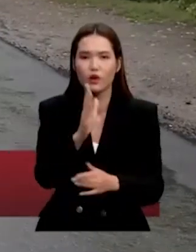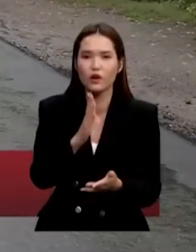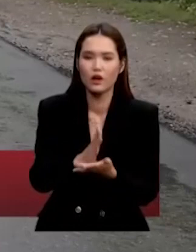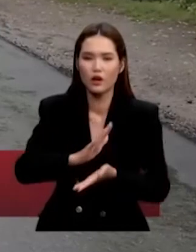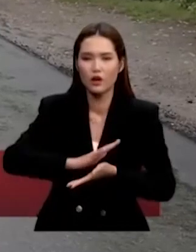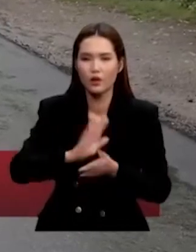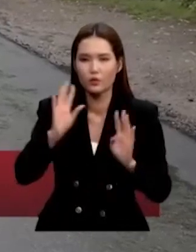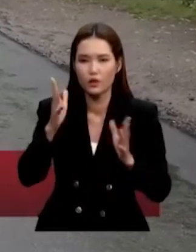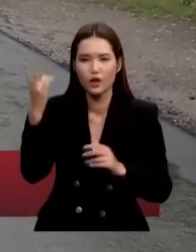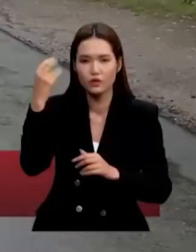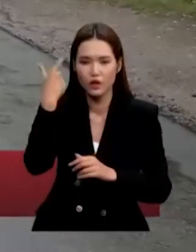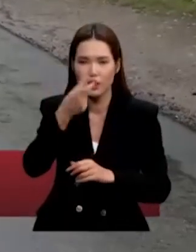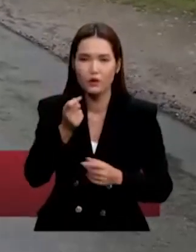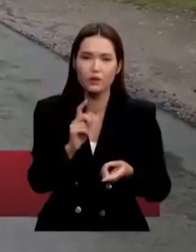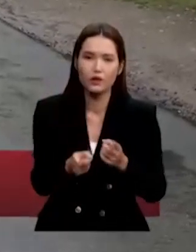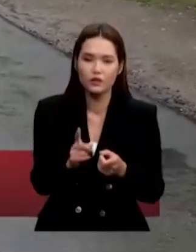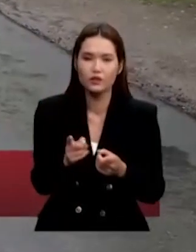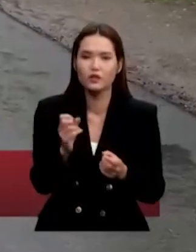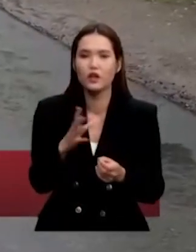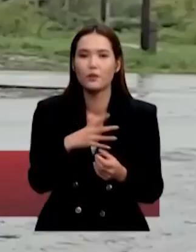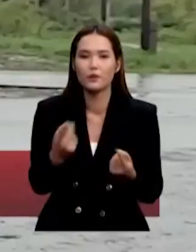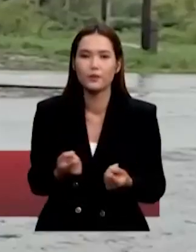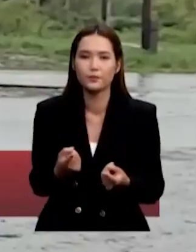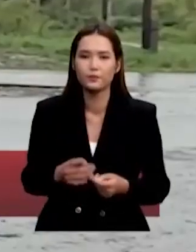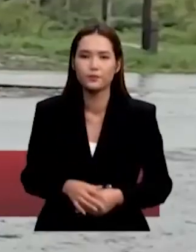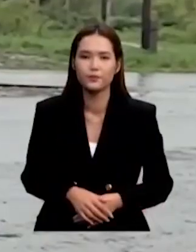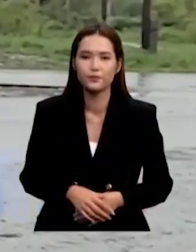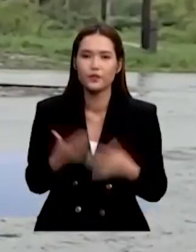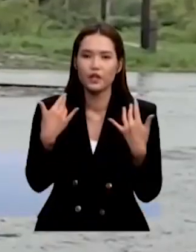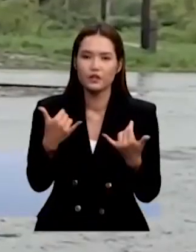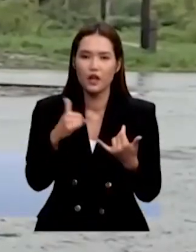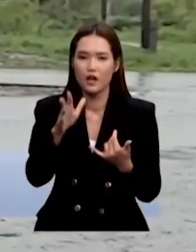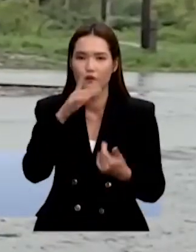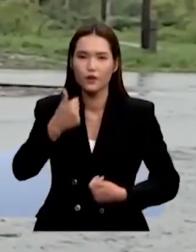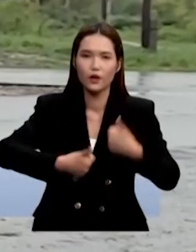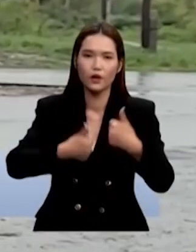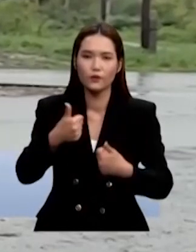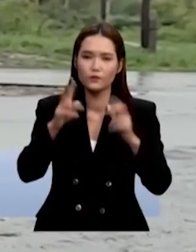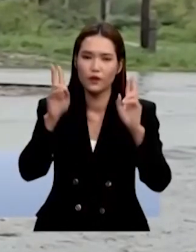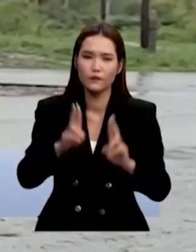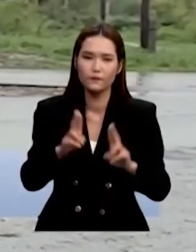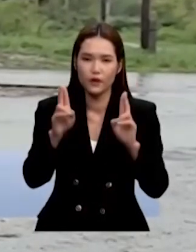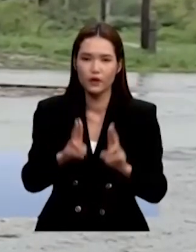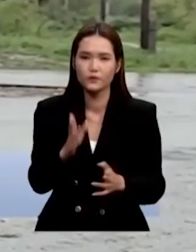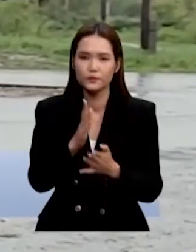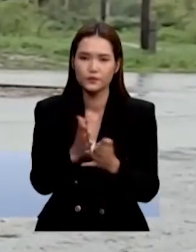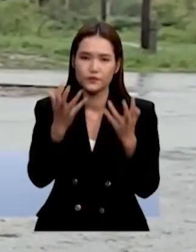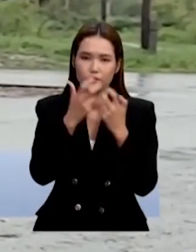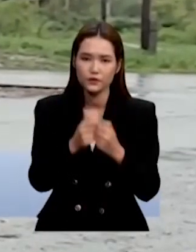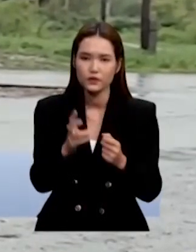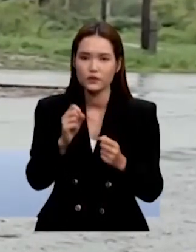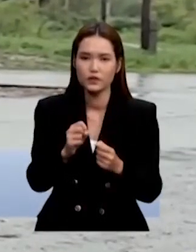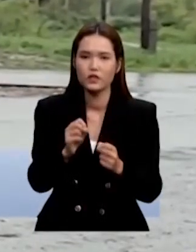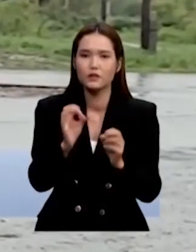Его информация не соответствует действительности. В настоящее время идут конкурсные процедуры для определения потенциального поставщика или